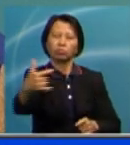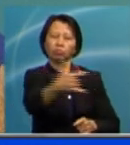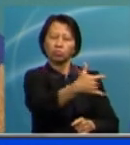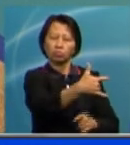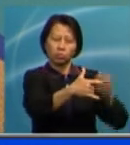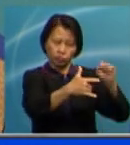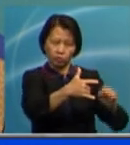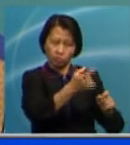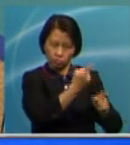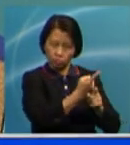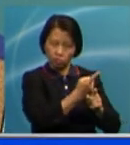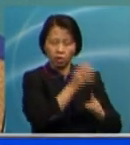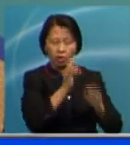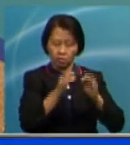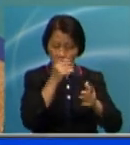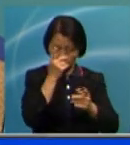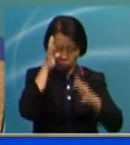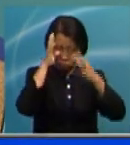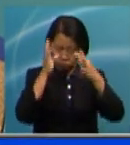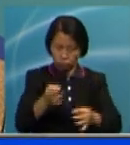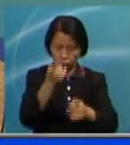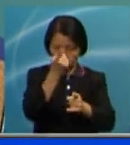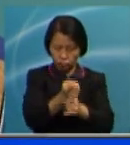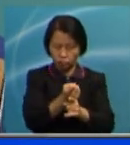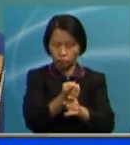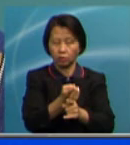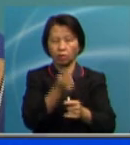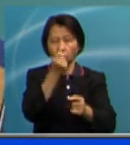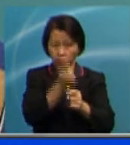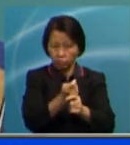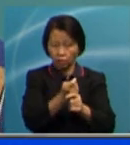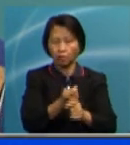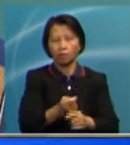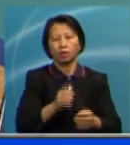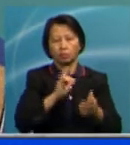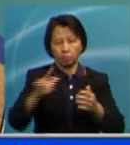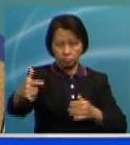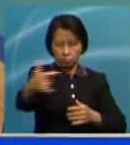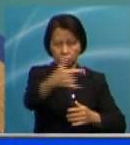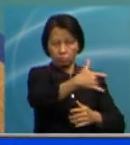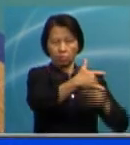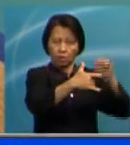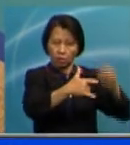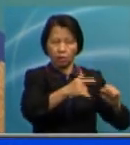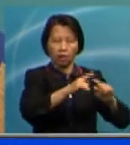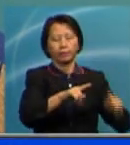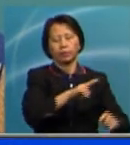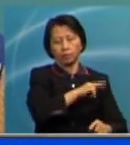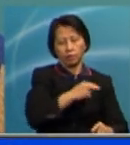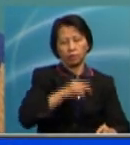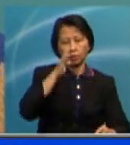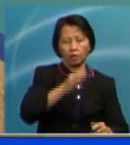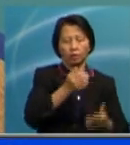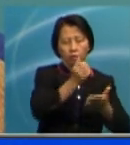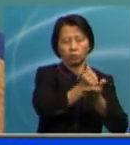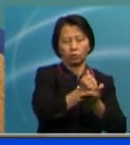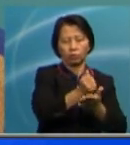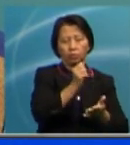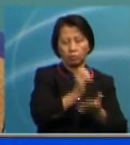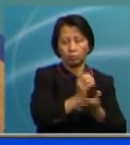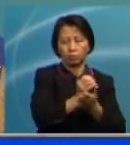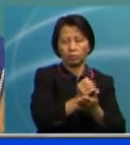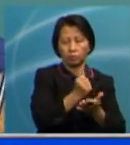Selatan kalau memang sudah bisa diputuskan atau ditetapkan dia melalui koridor Satan tentu Indonesia akan memberikan bantuan Apakah itu